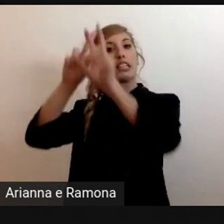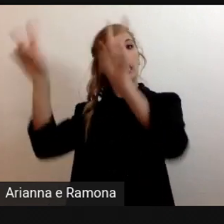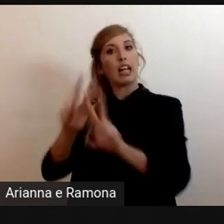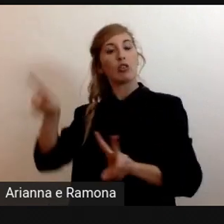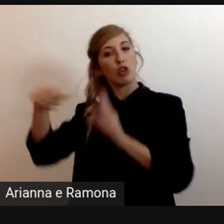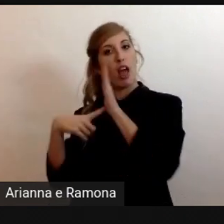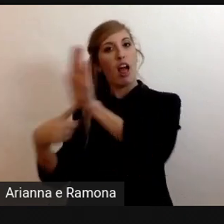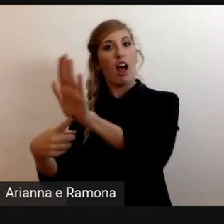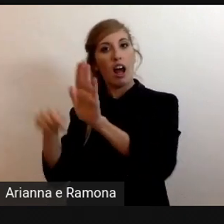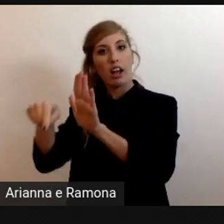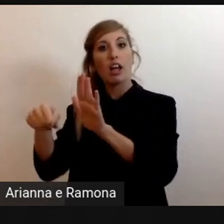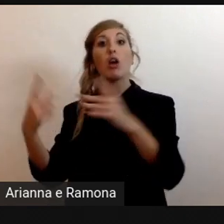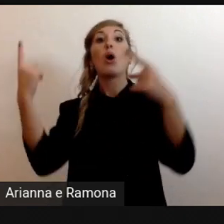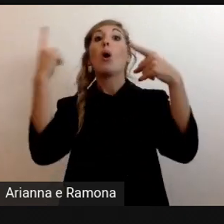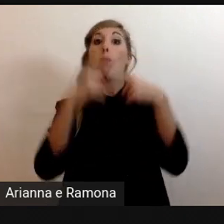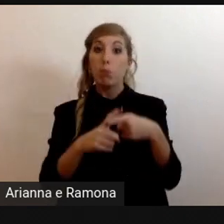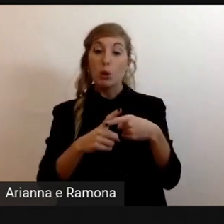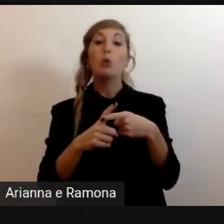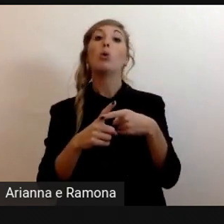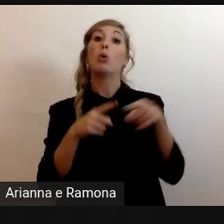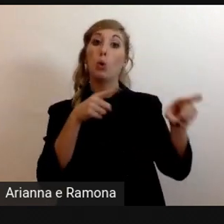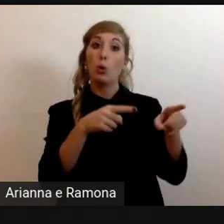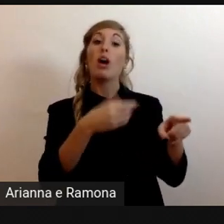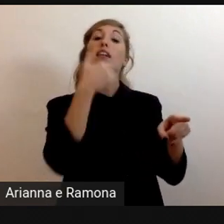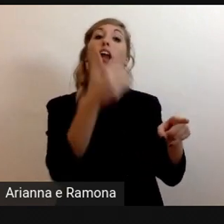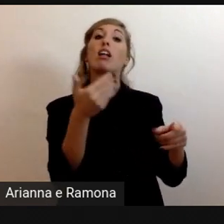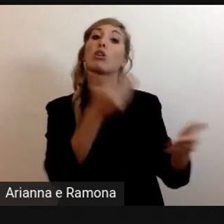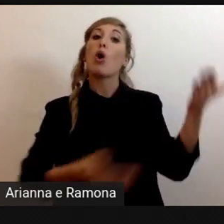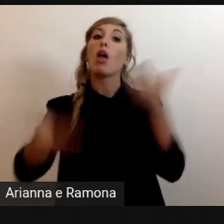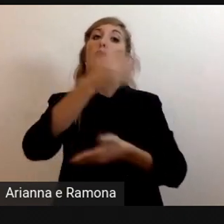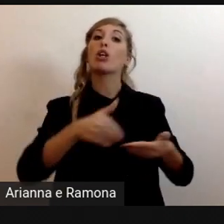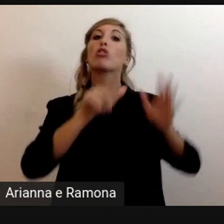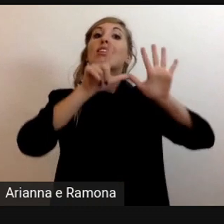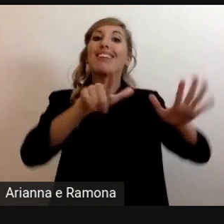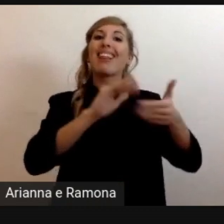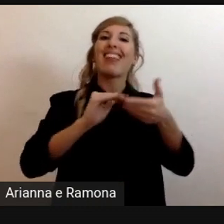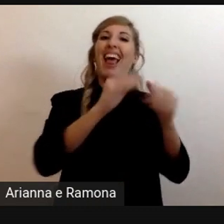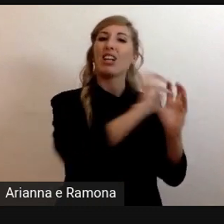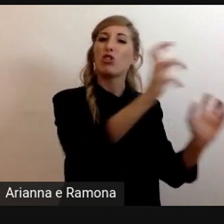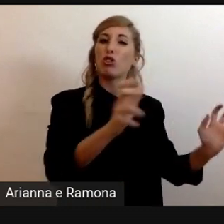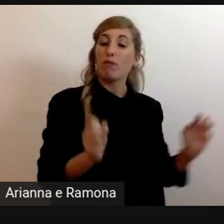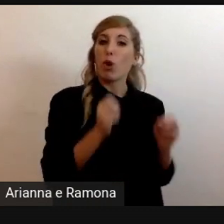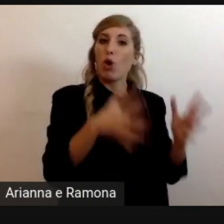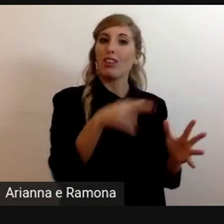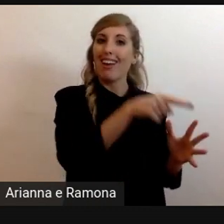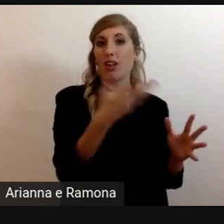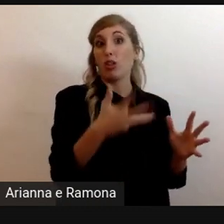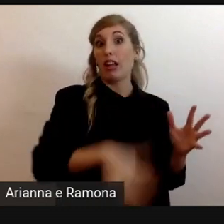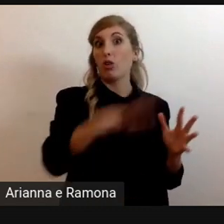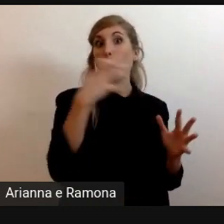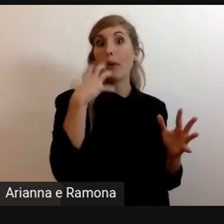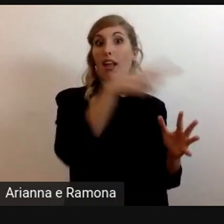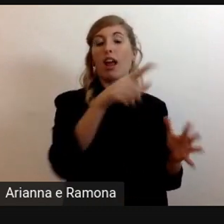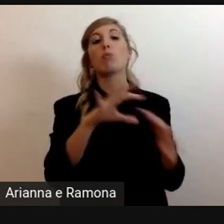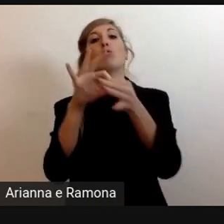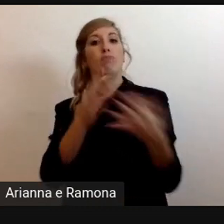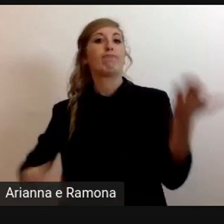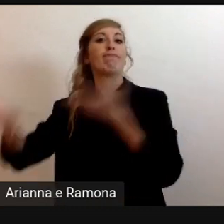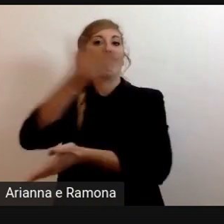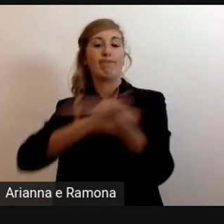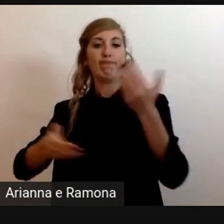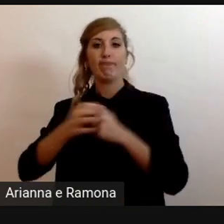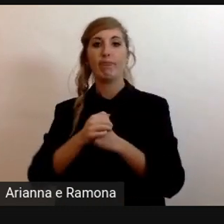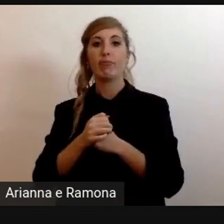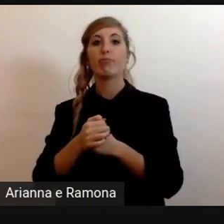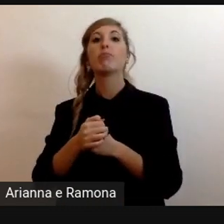parallelo era una lizzata in proporzione con sette associazioni di volontariato del territorio di bergamo la mostra indaga